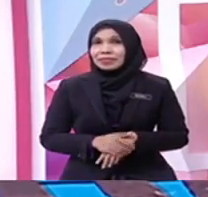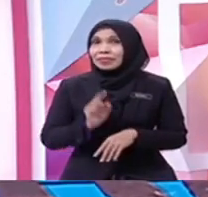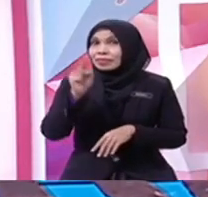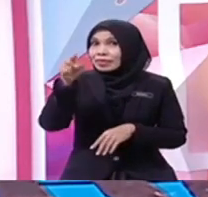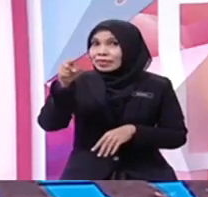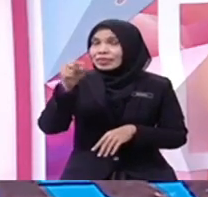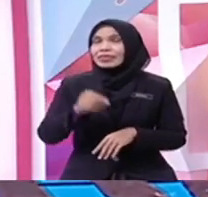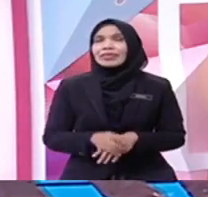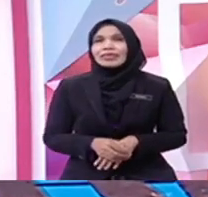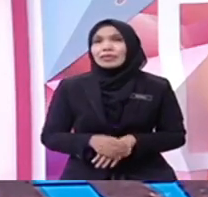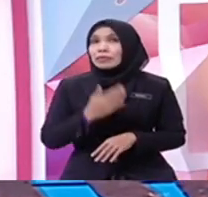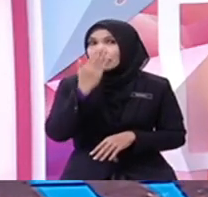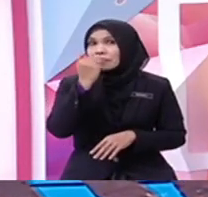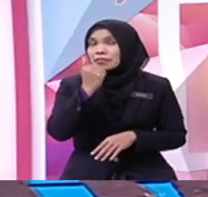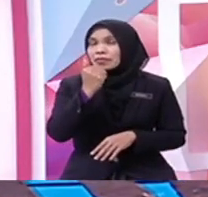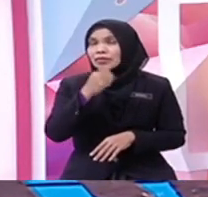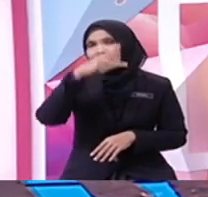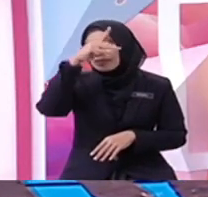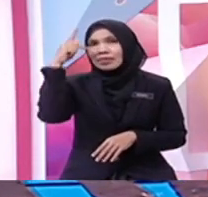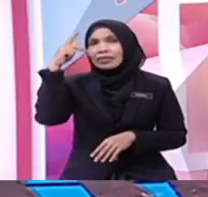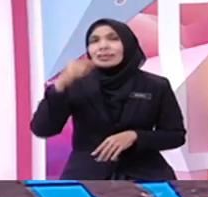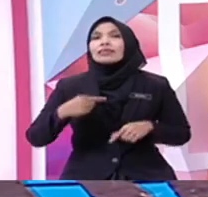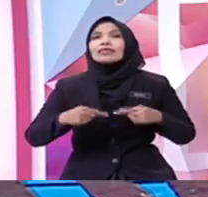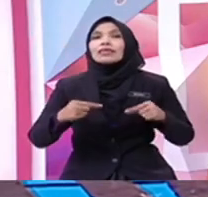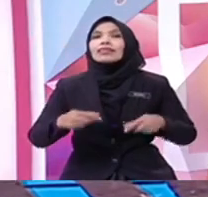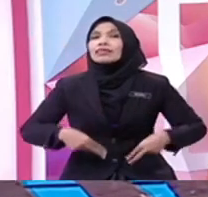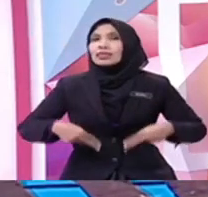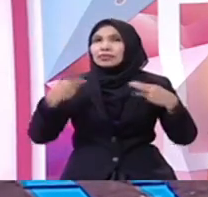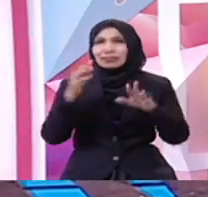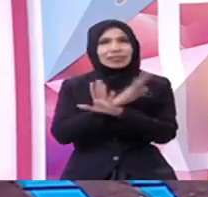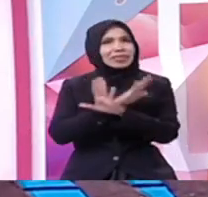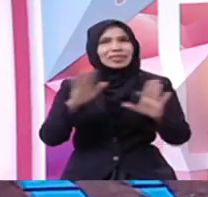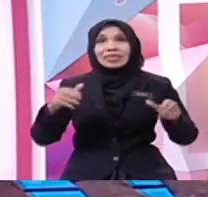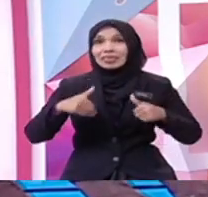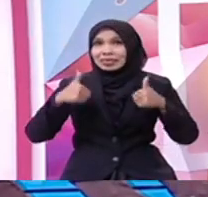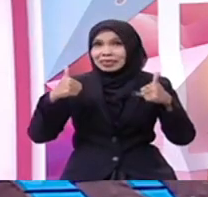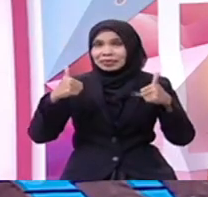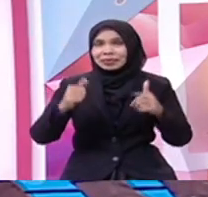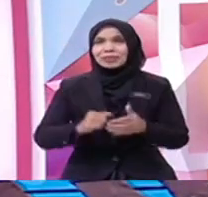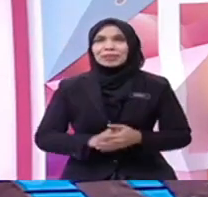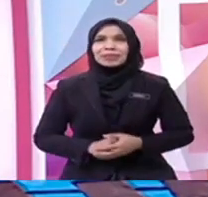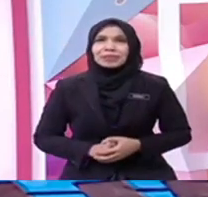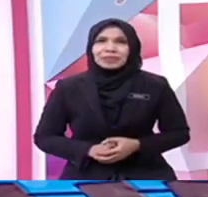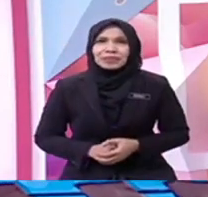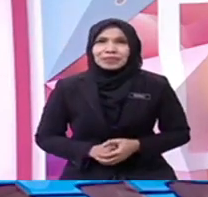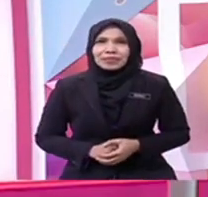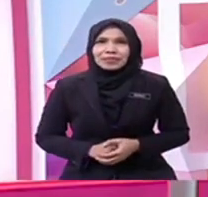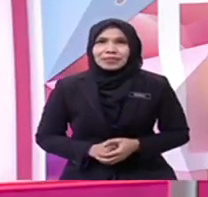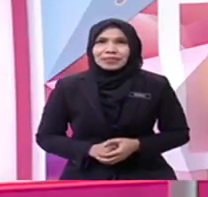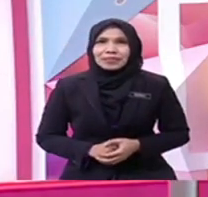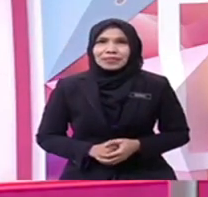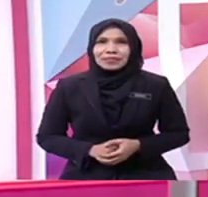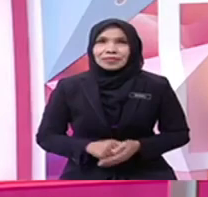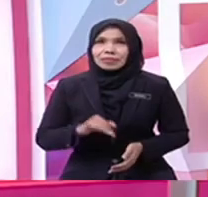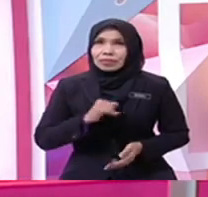ilah gaya hidup tidak sehat oke Suci hutang pasang kesannya egois Makasih Say